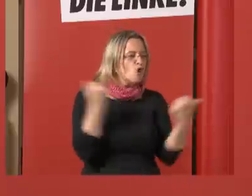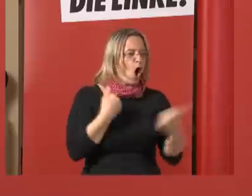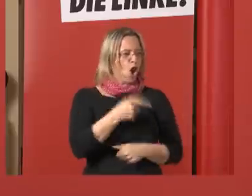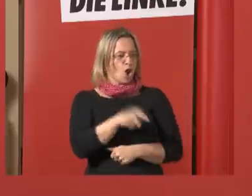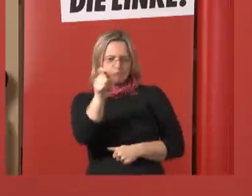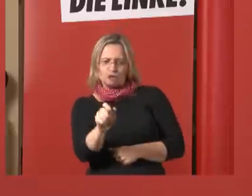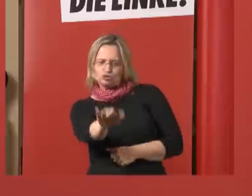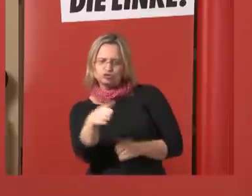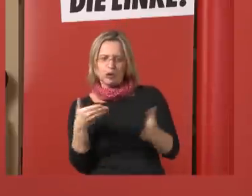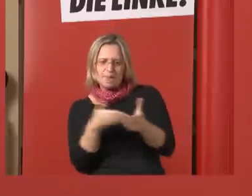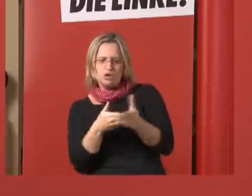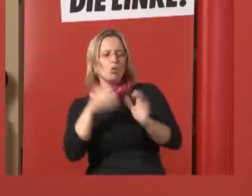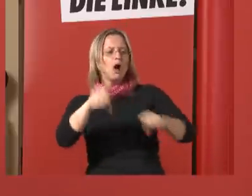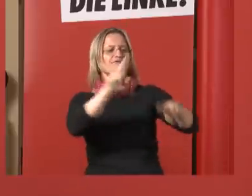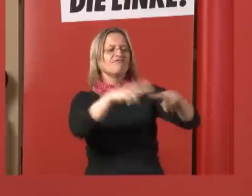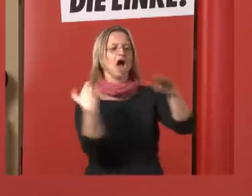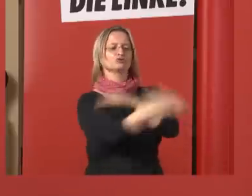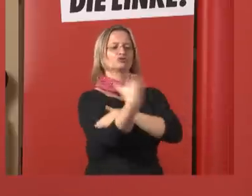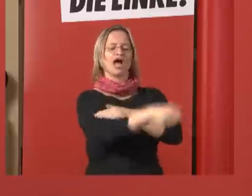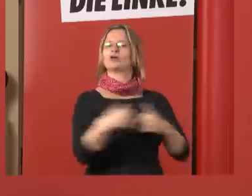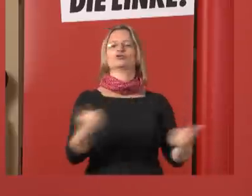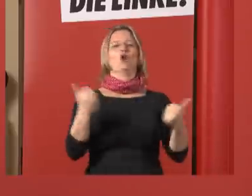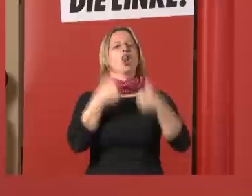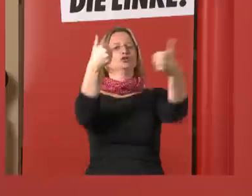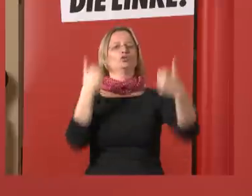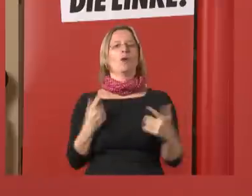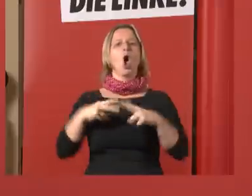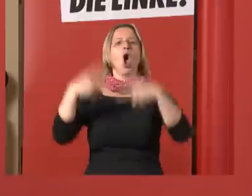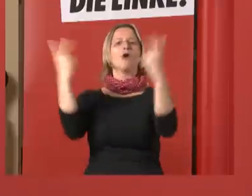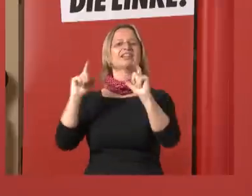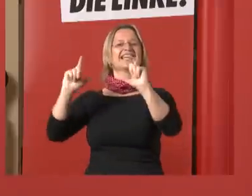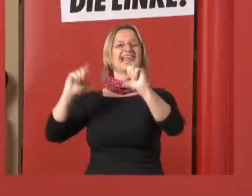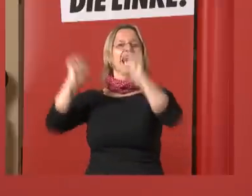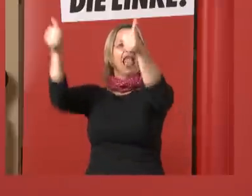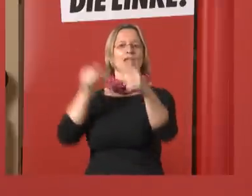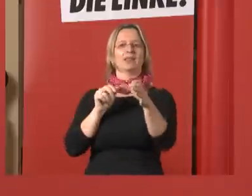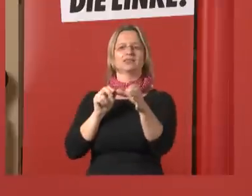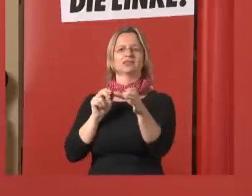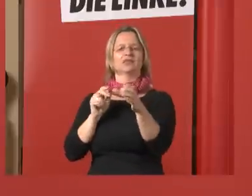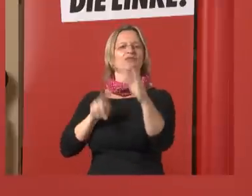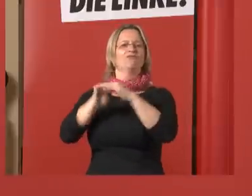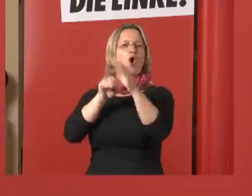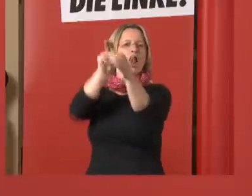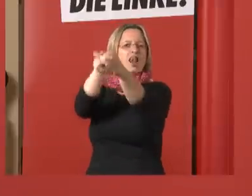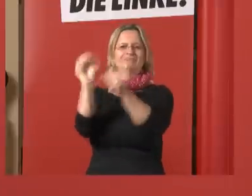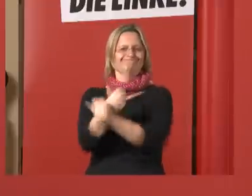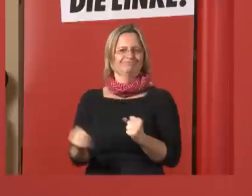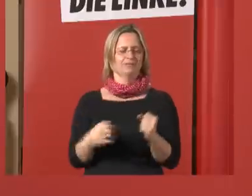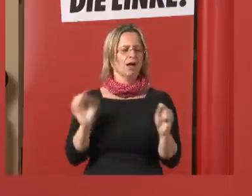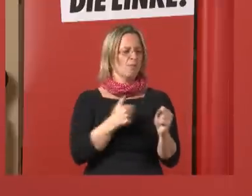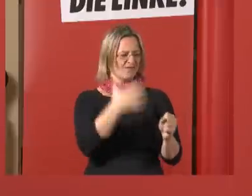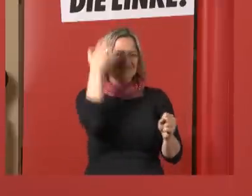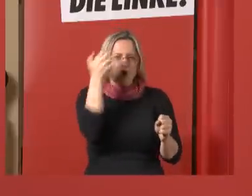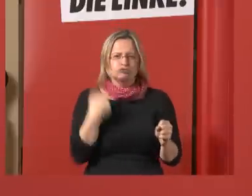Behindertenwerkstätten sind was ganz Tolles. Da werden Menschen mit Behinderung einbezogen in die allgemeine Teilhabe